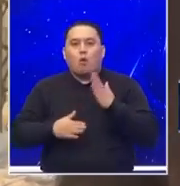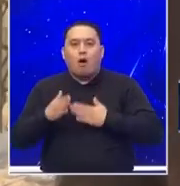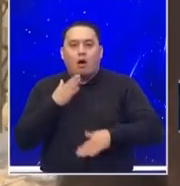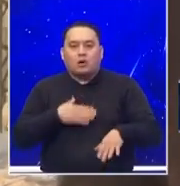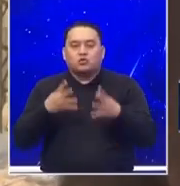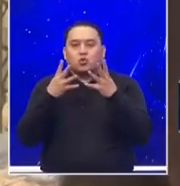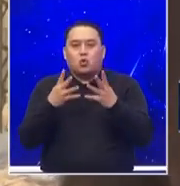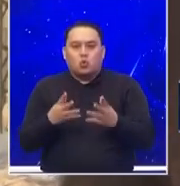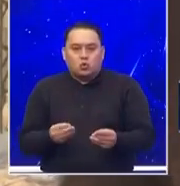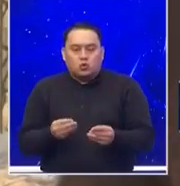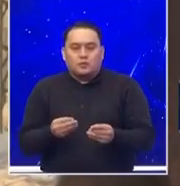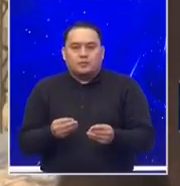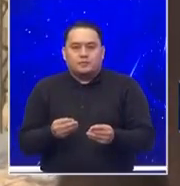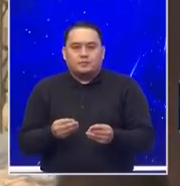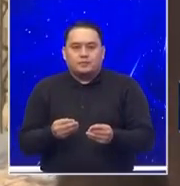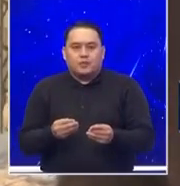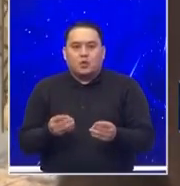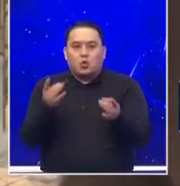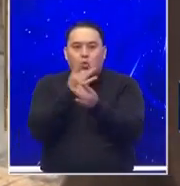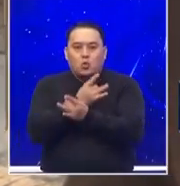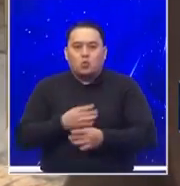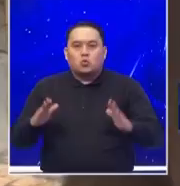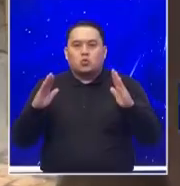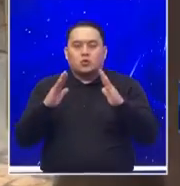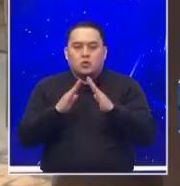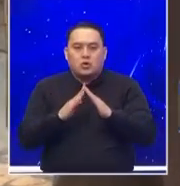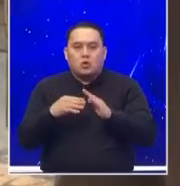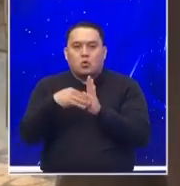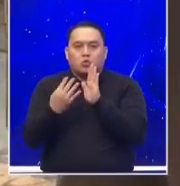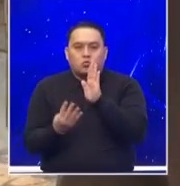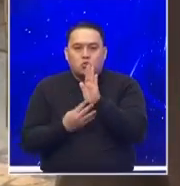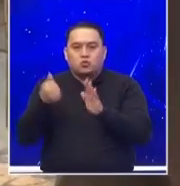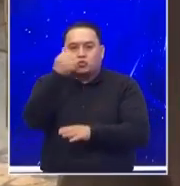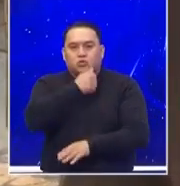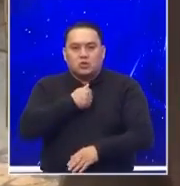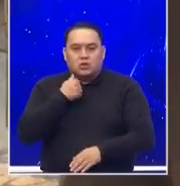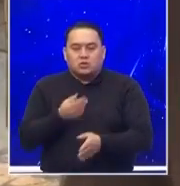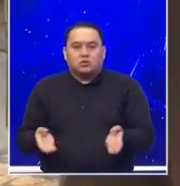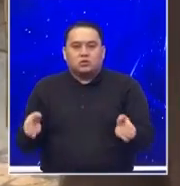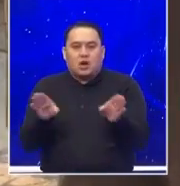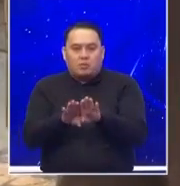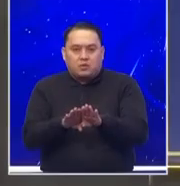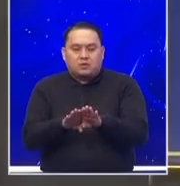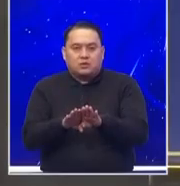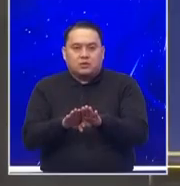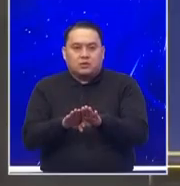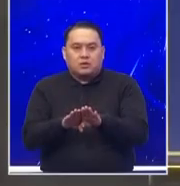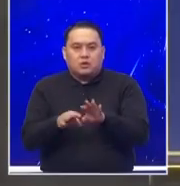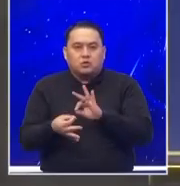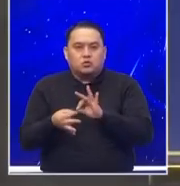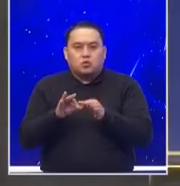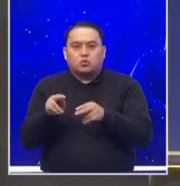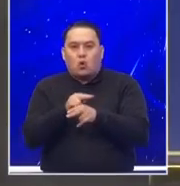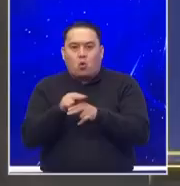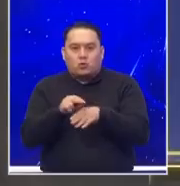тұр. Өйткені мына мәдениет үйі 2014 жылдан бері жабылу тұрған болатын. Күрделі